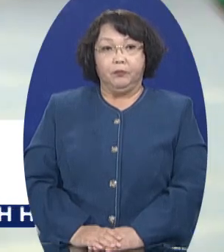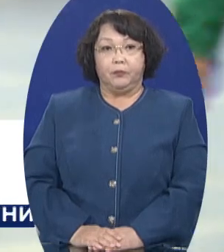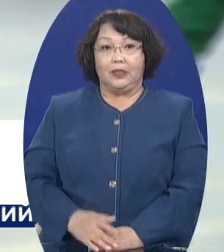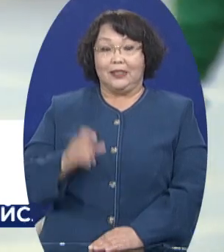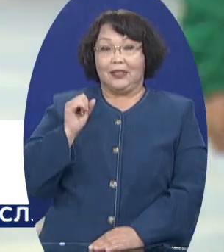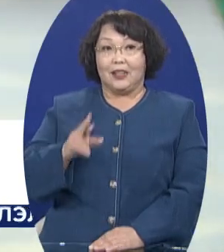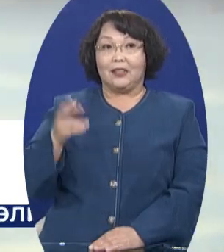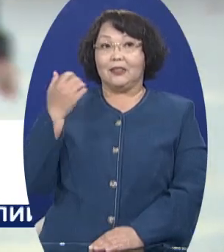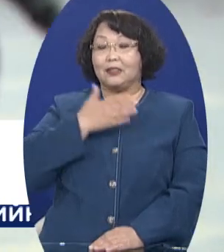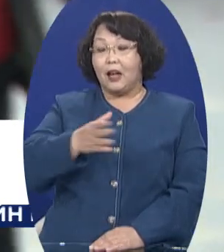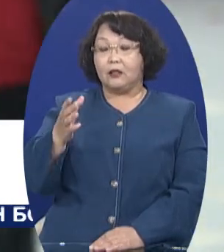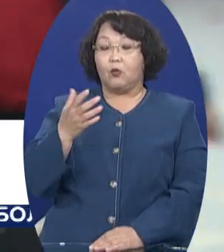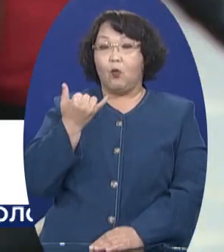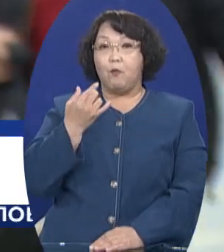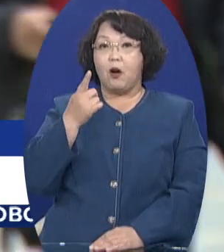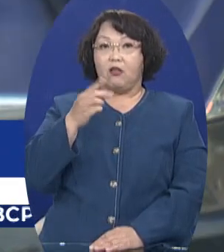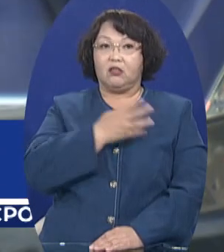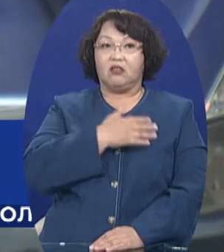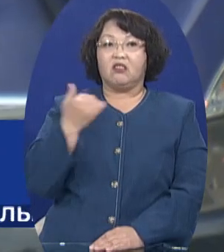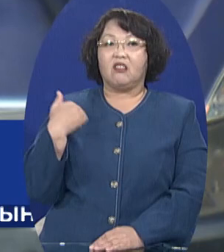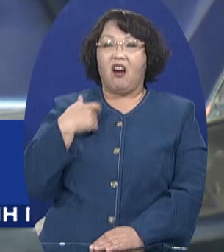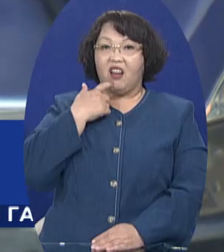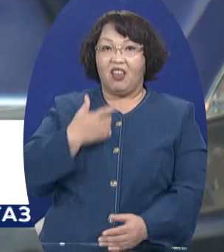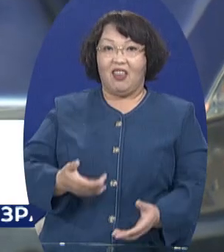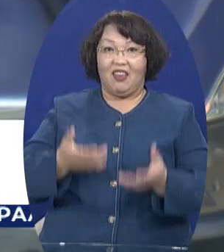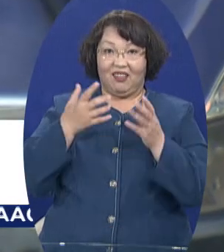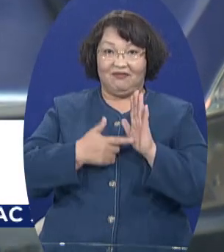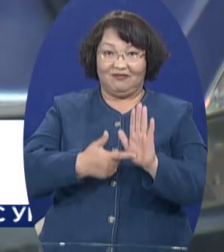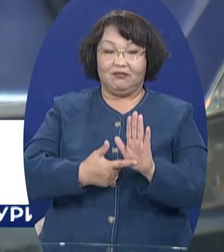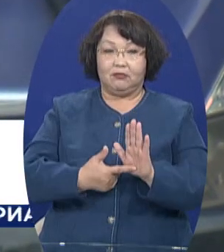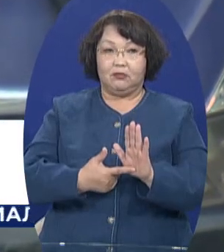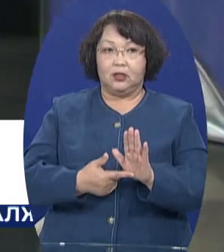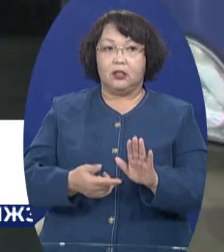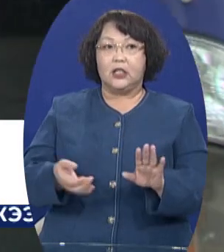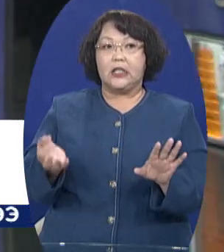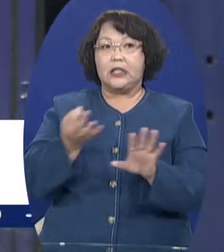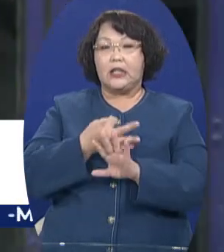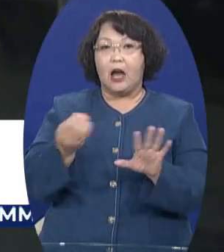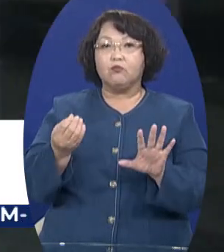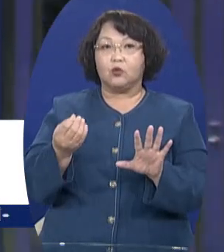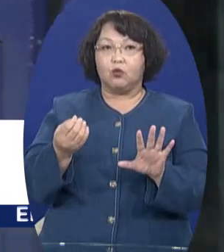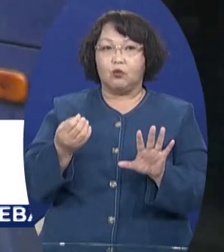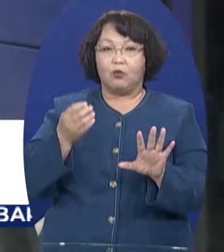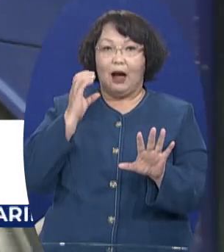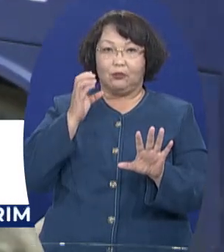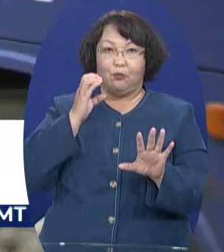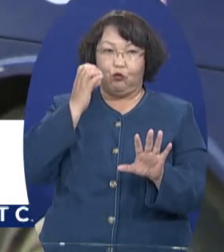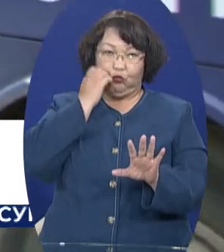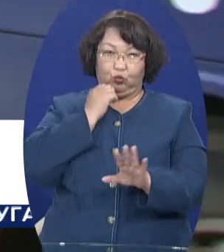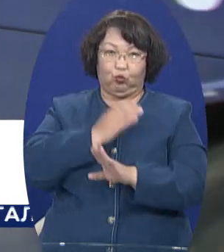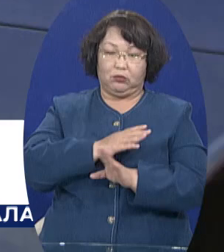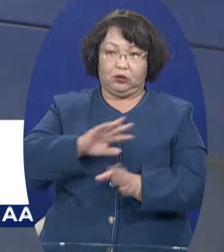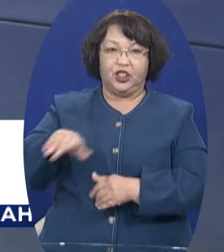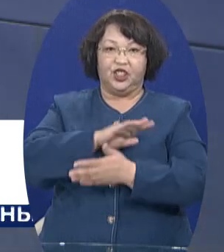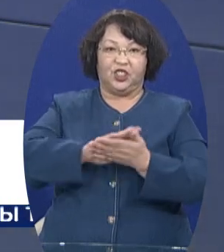Дүнгийн сая та бүхэнд нийслэлийн засаг дарга яриаг үзүүллээ. Тэгэхээр 800 гаруй одоо ашиглалтын хугацаа дууссан автобус нийслэл хотод хөдөлгөөнд оролцож байгаа.